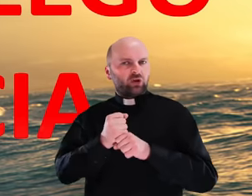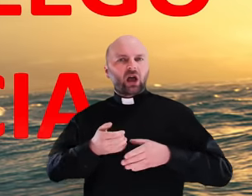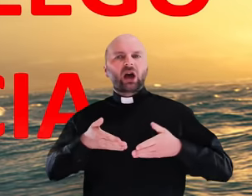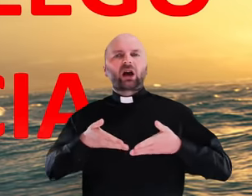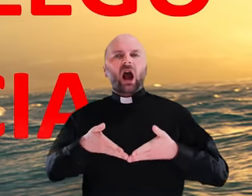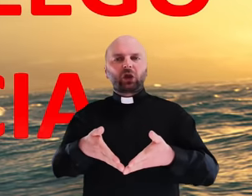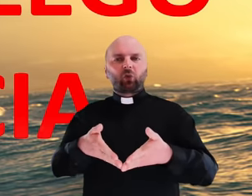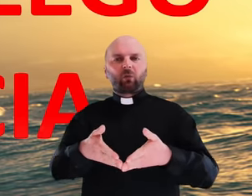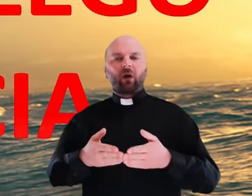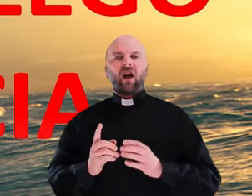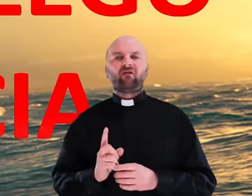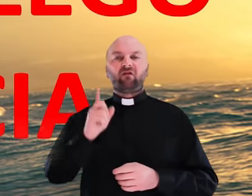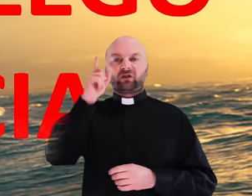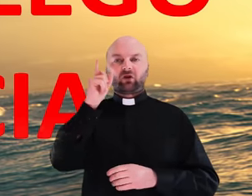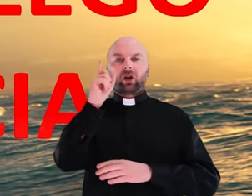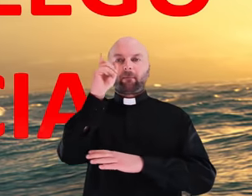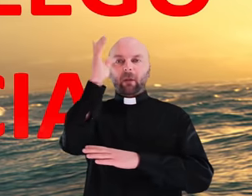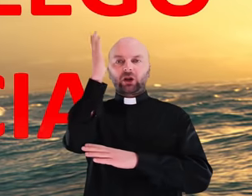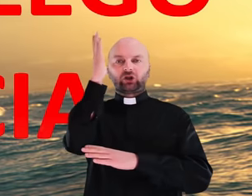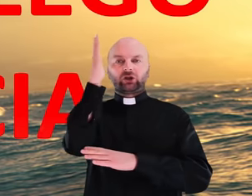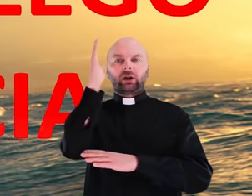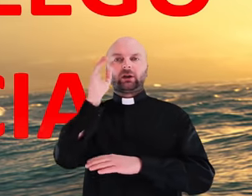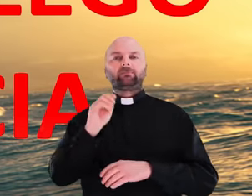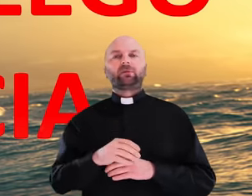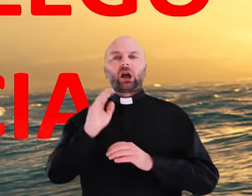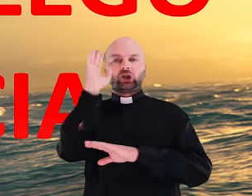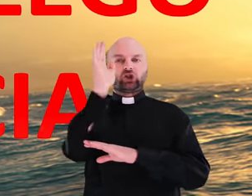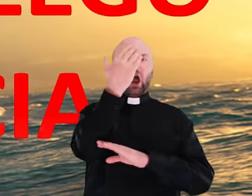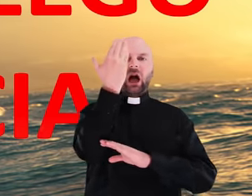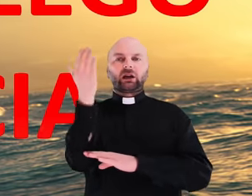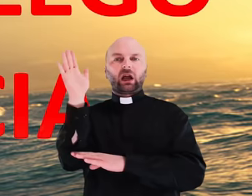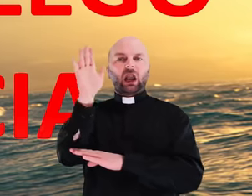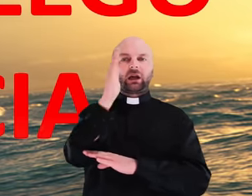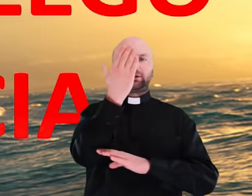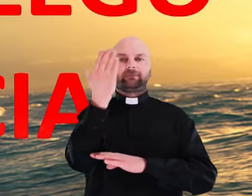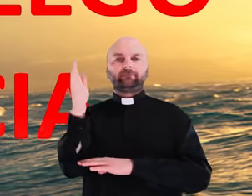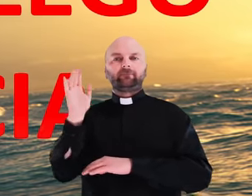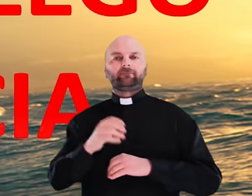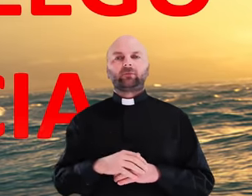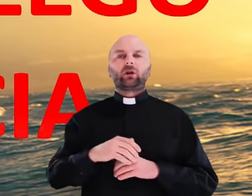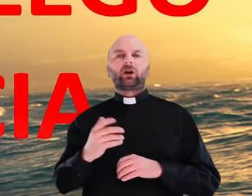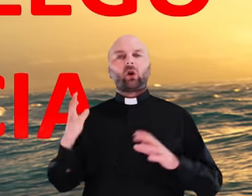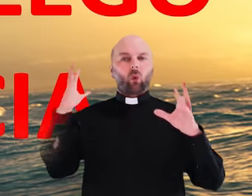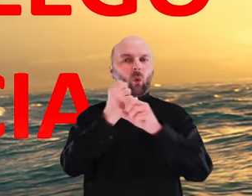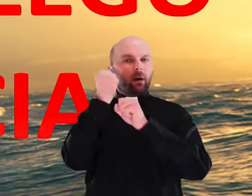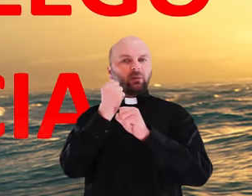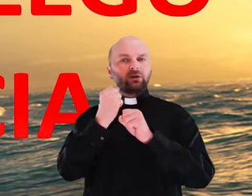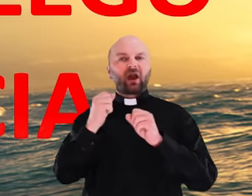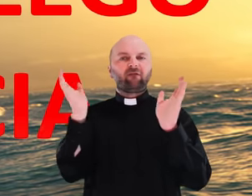kadłub, wysoki maszt, żagle, które będą mogły łapać każdy, nawet najmniejszy